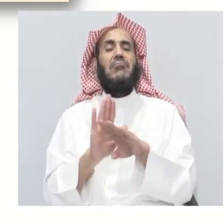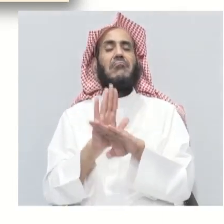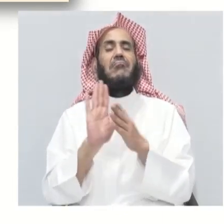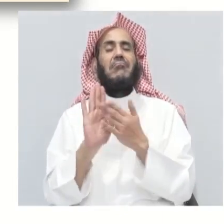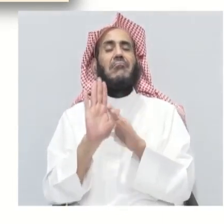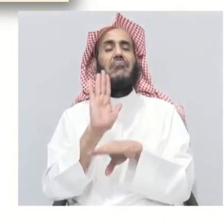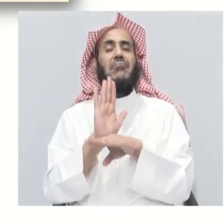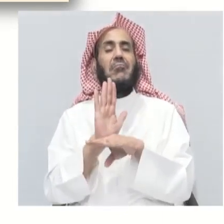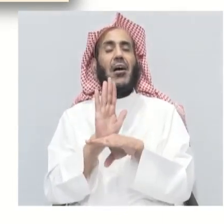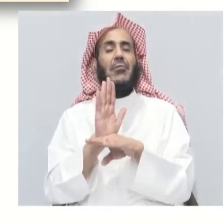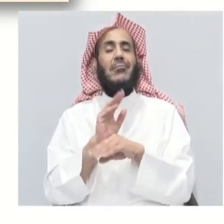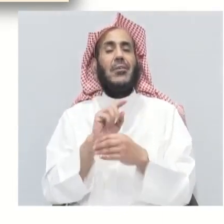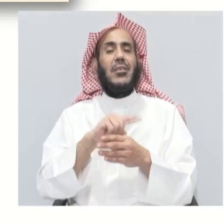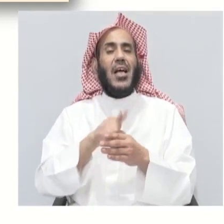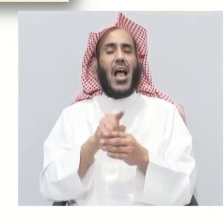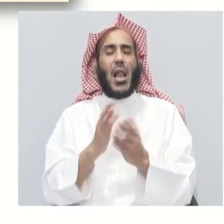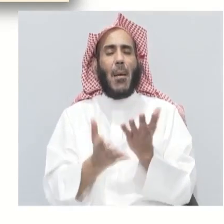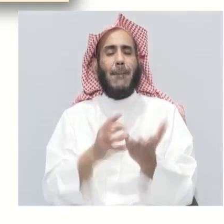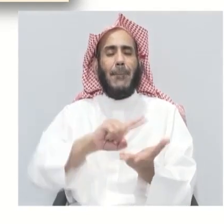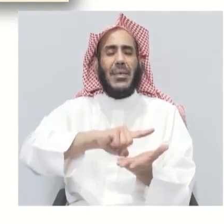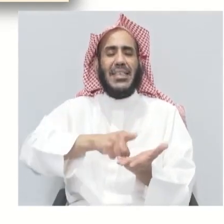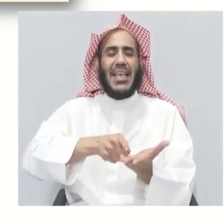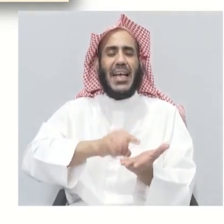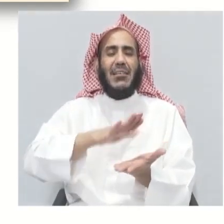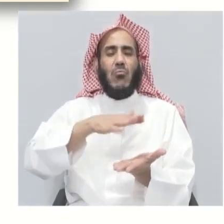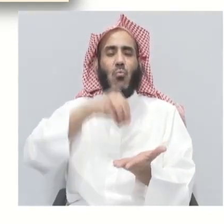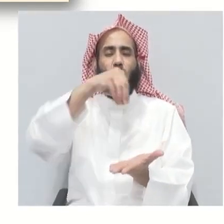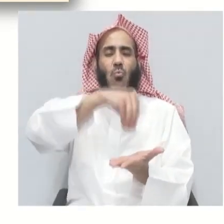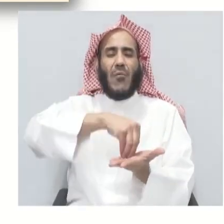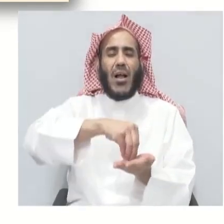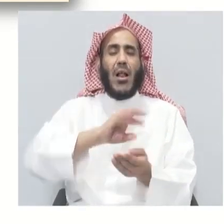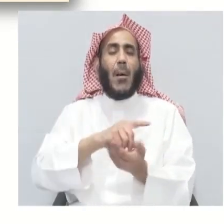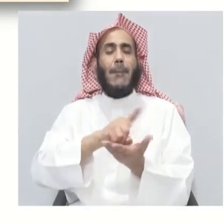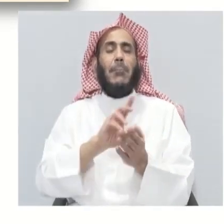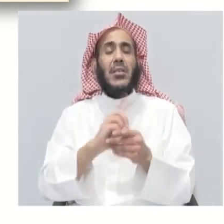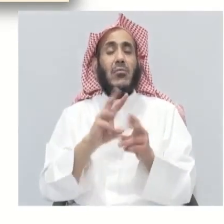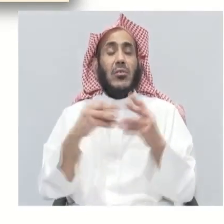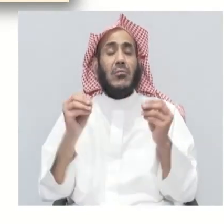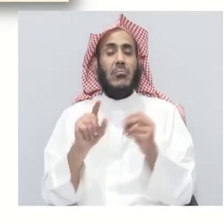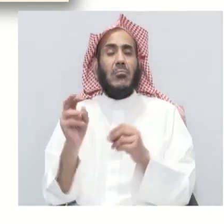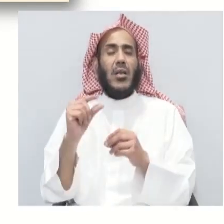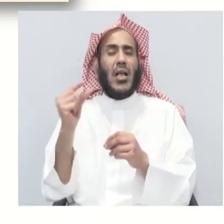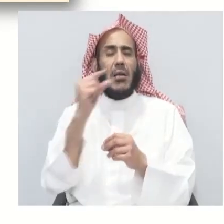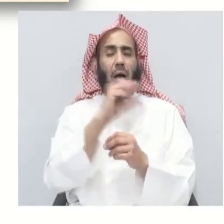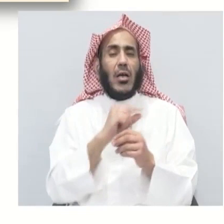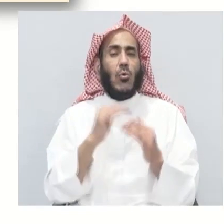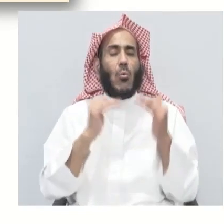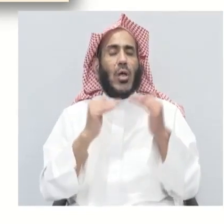يقف على ماذا على ميزان في مصعد ثم صف باستخدام الكلمات والمعادلات